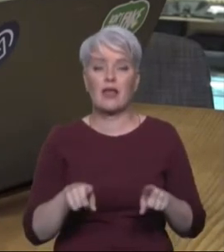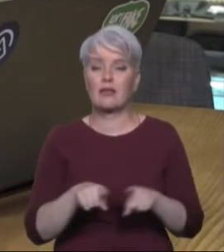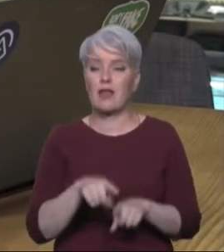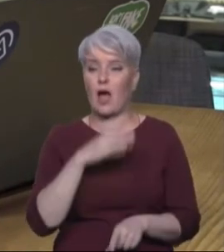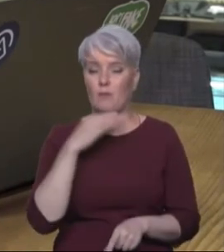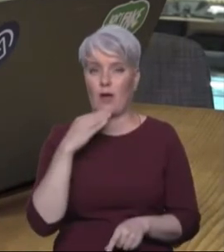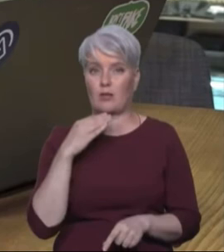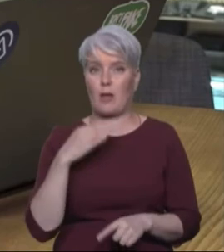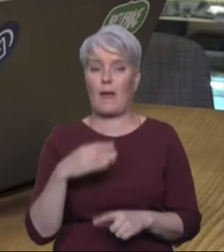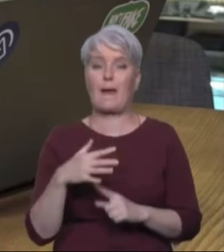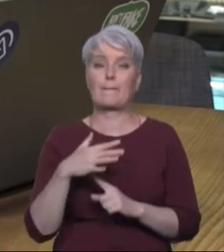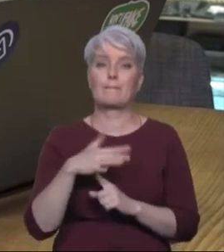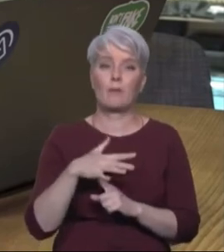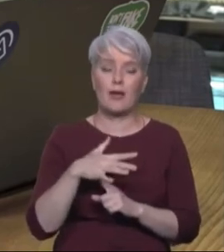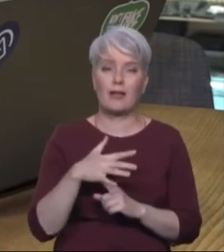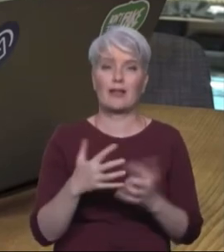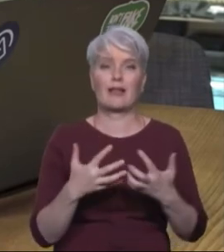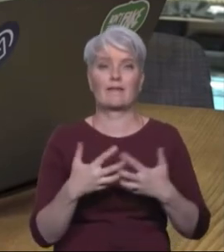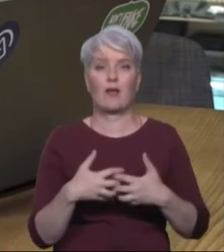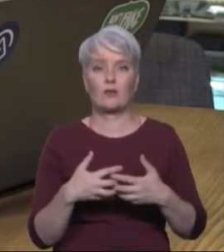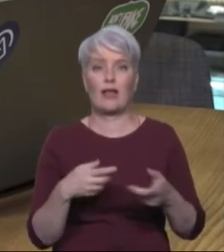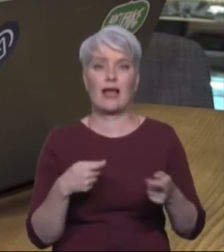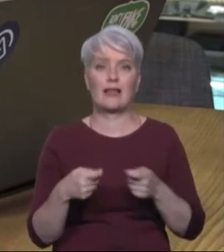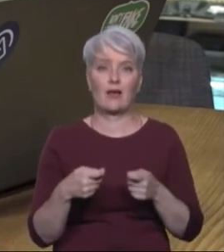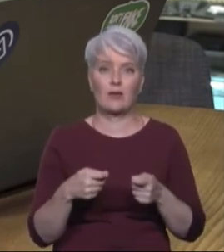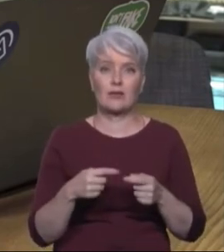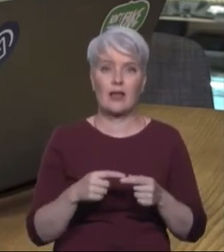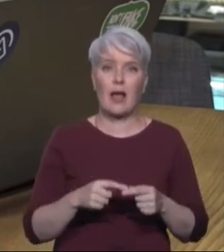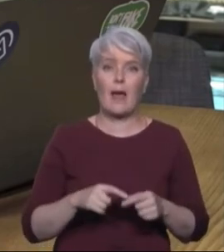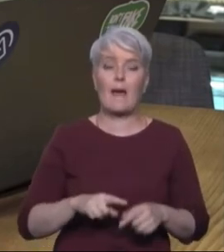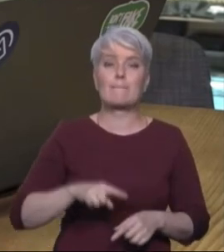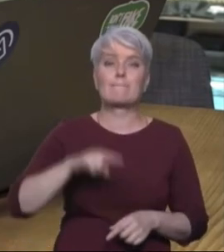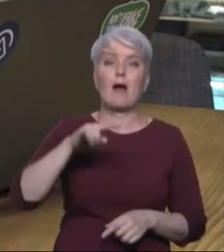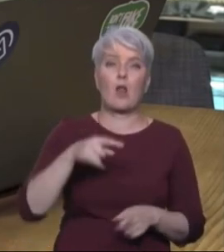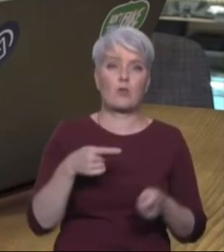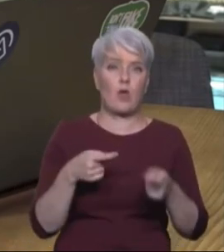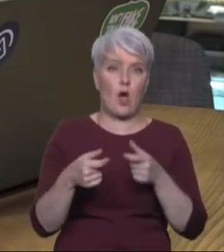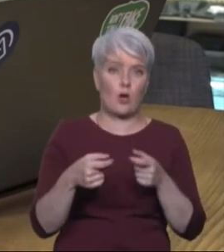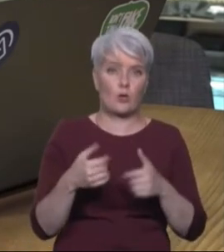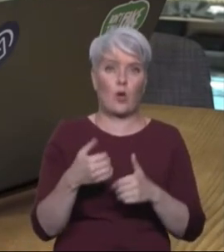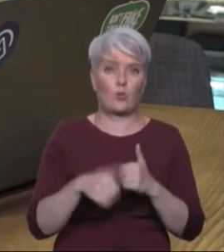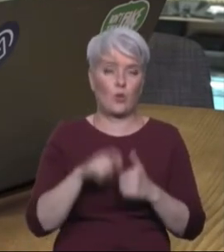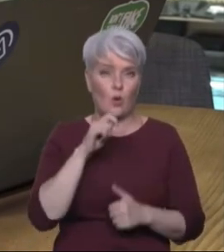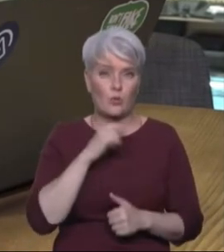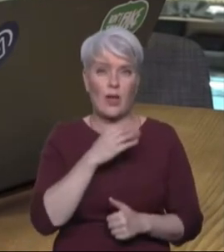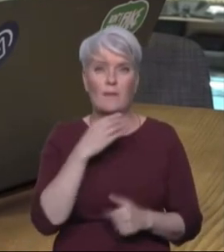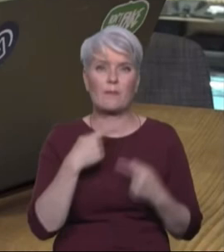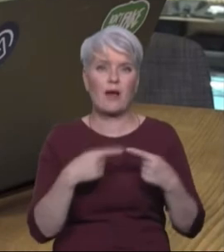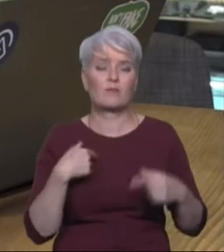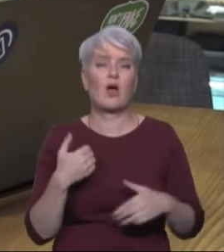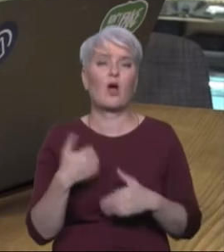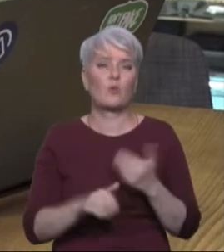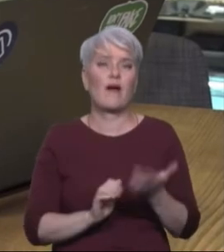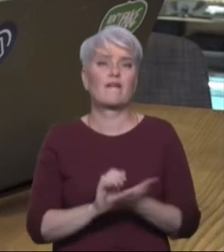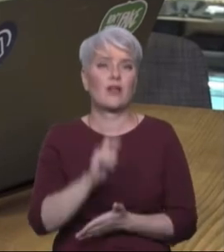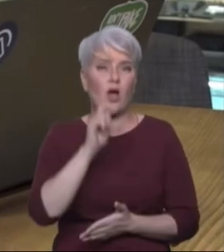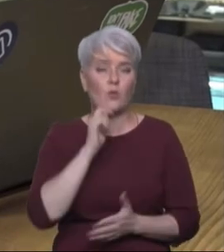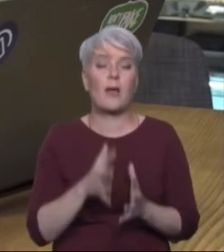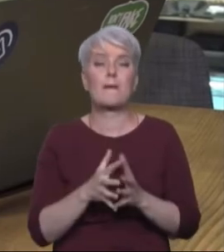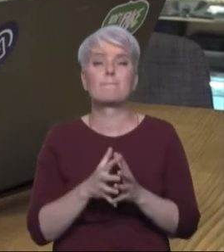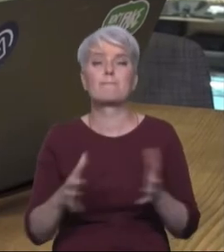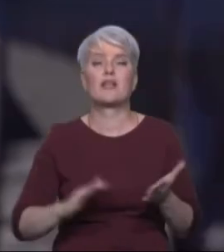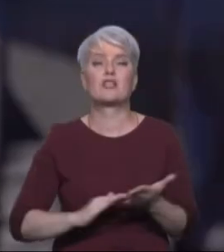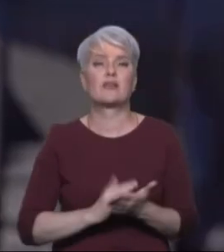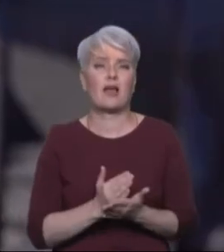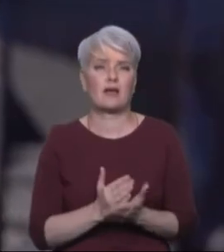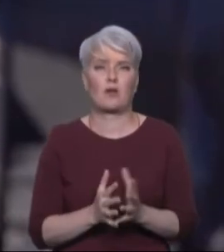пропілери двигуни регулятори польотні контролери вже виготовляються в Україні і дуже багато речей які вже Ми виготовляємо в Україні більш якісно я вам скажу